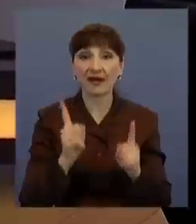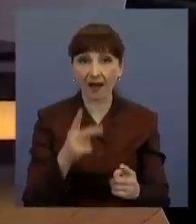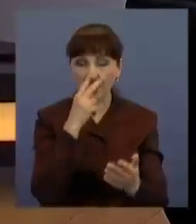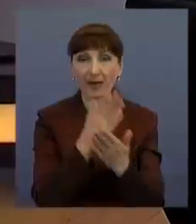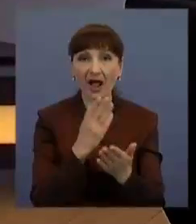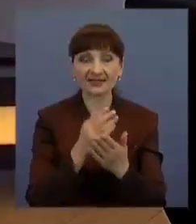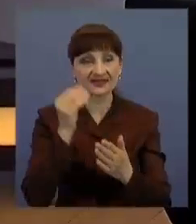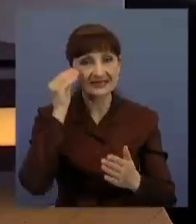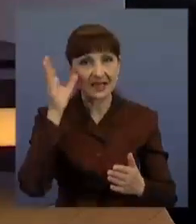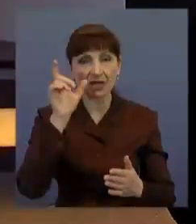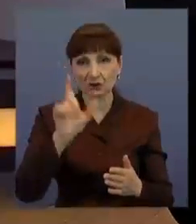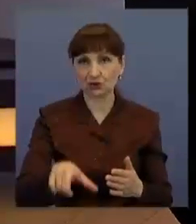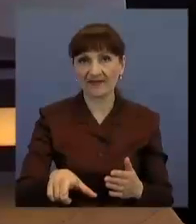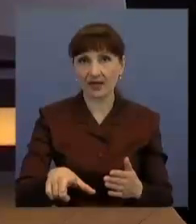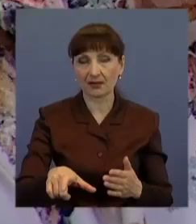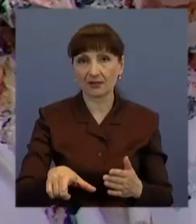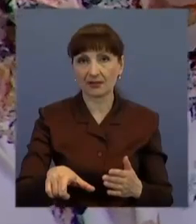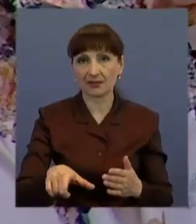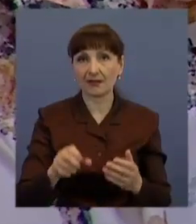ученика?